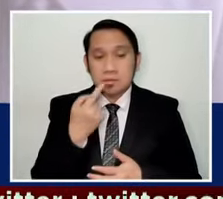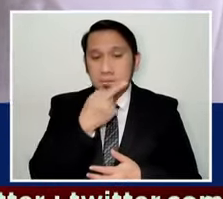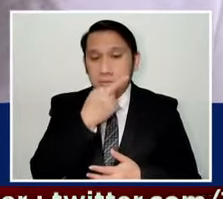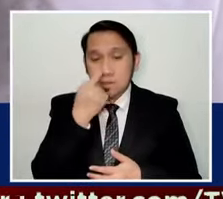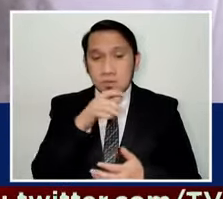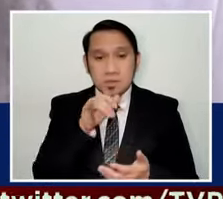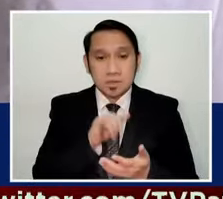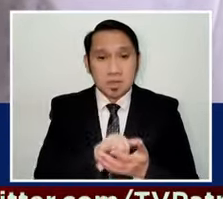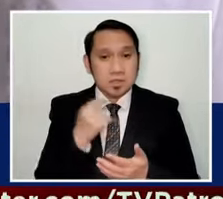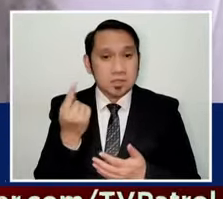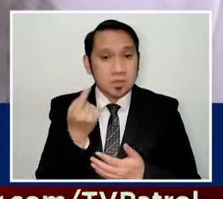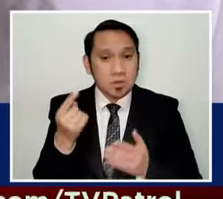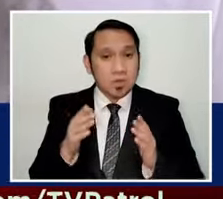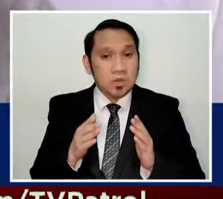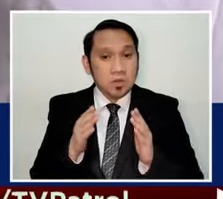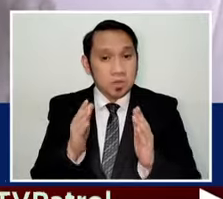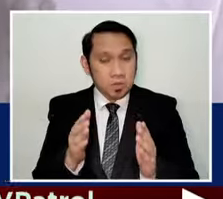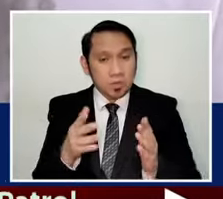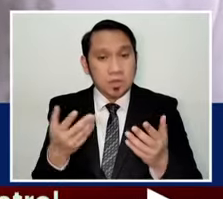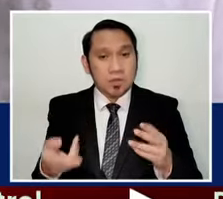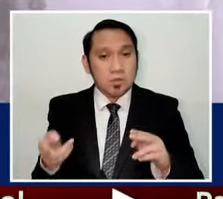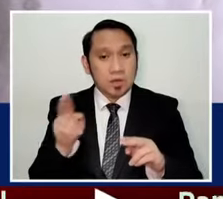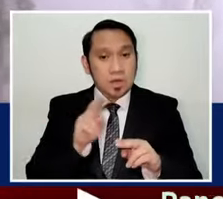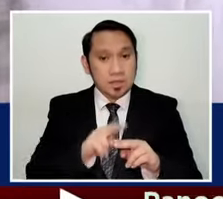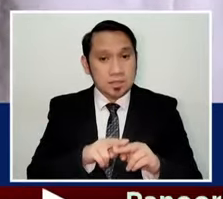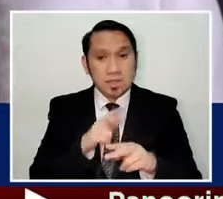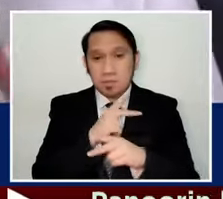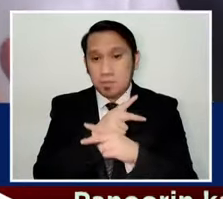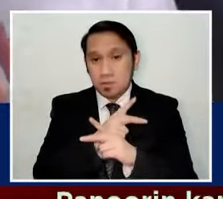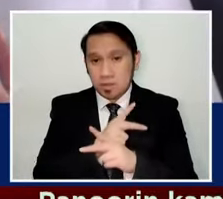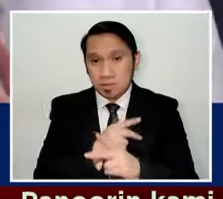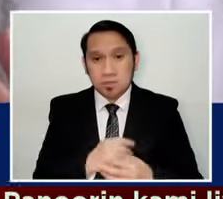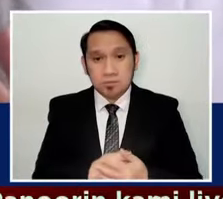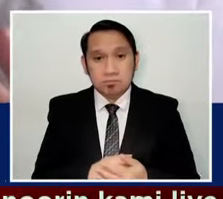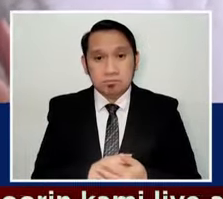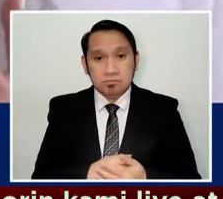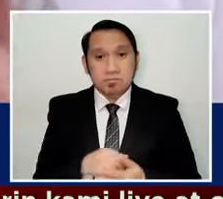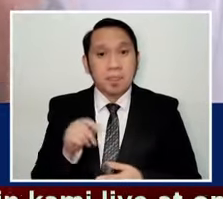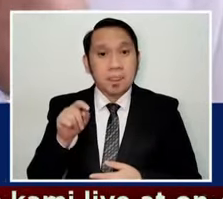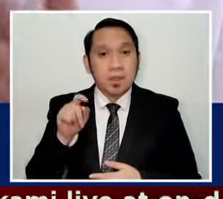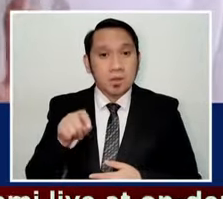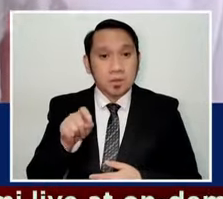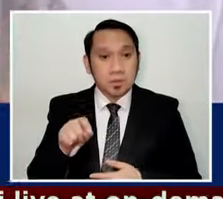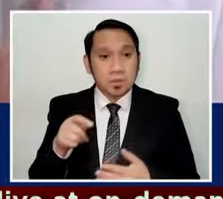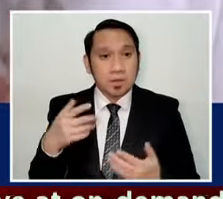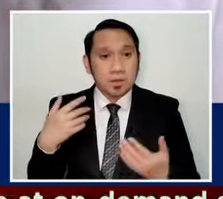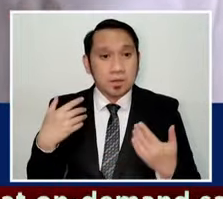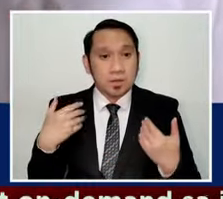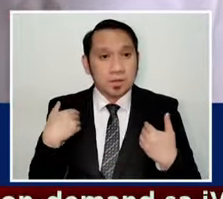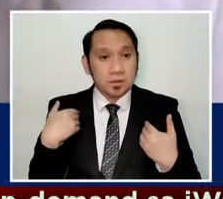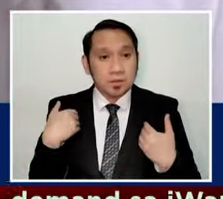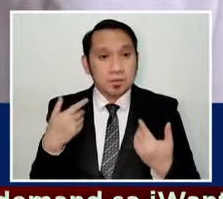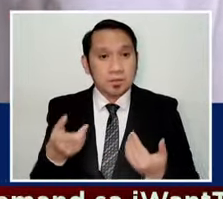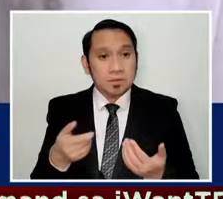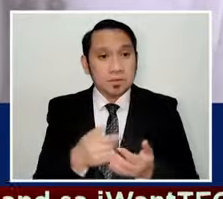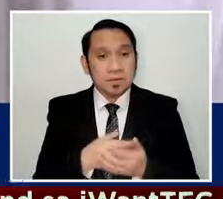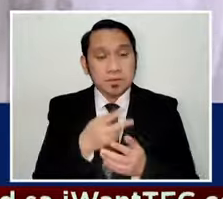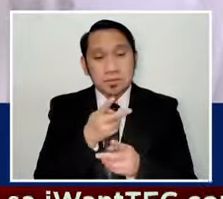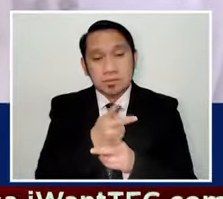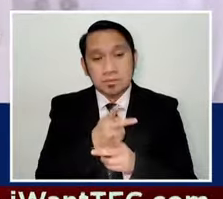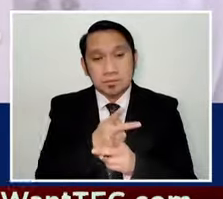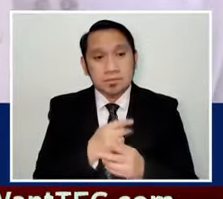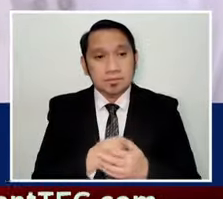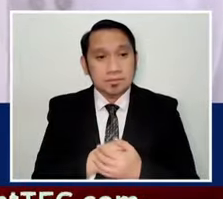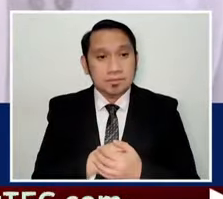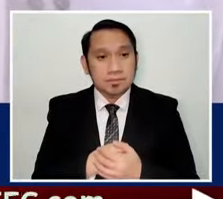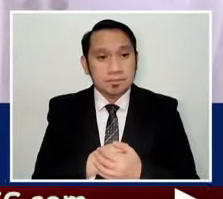only way ngayon to increase production. So we have to bring that technology. The technology exists. Nandiyan